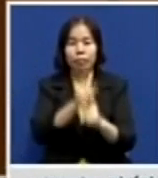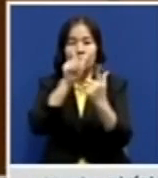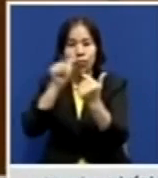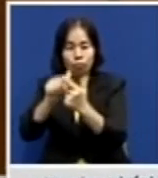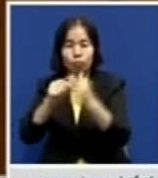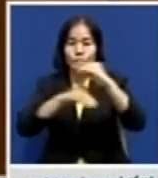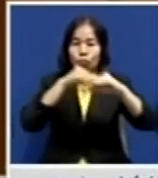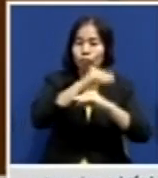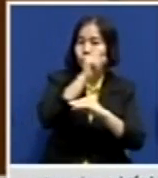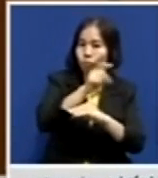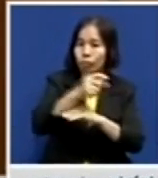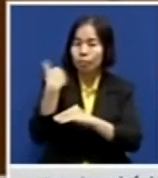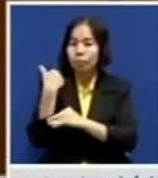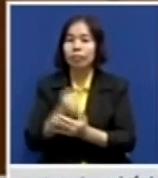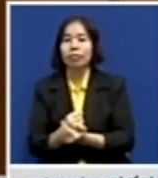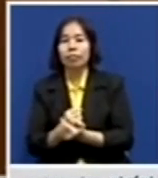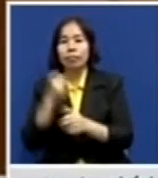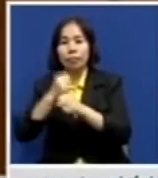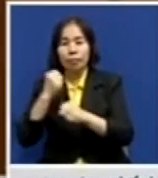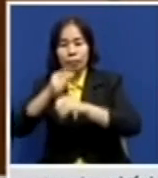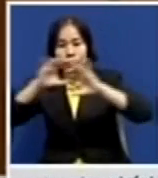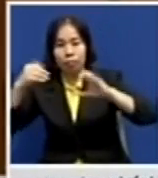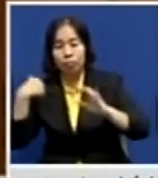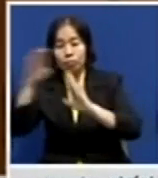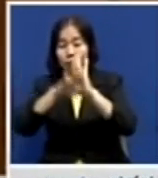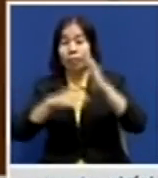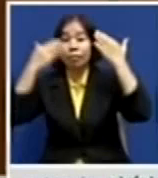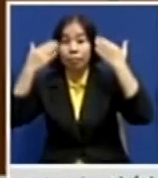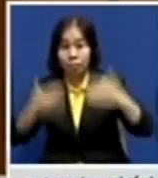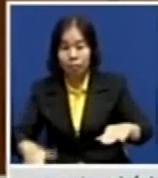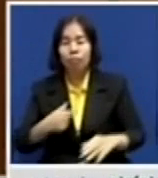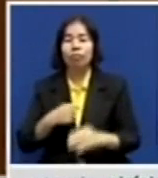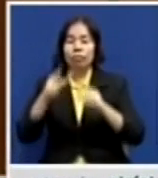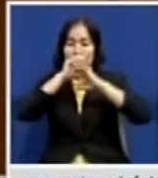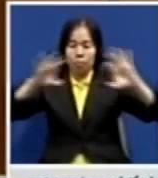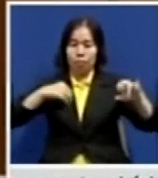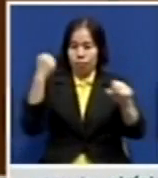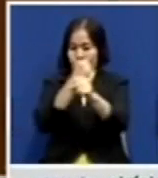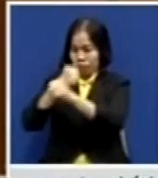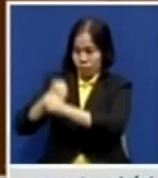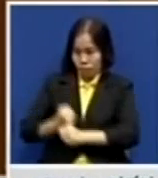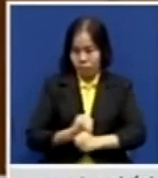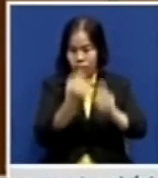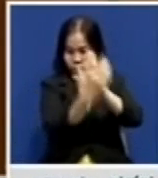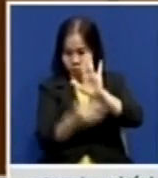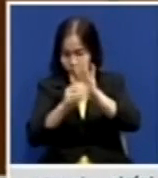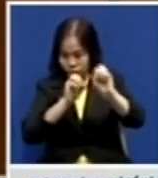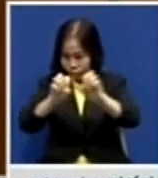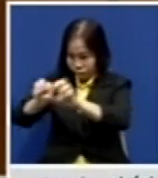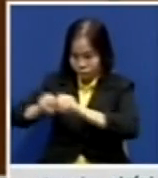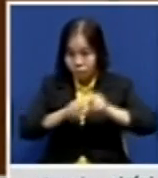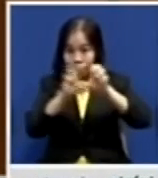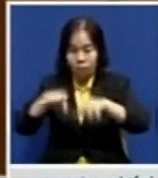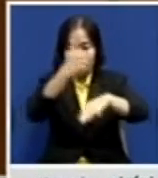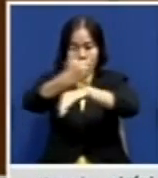วนทรัพยากรที่มีอยู่เมื่อแถลงนโยบายเสร็จสิ้นแล้วรัฐบาลจะซักซ้อมทำความเข้าใจกับหน่วยงานภาครัฐเพื่อ